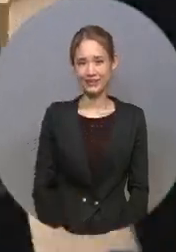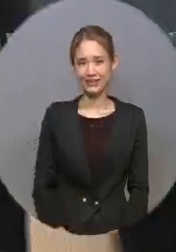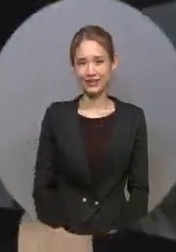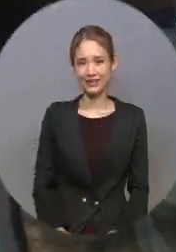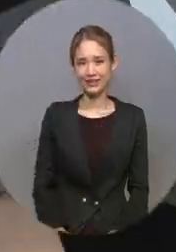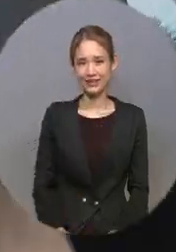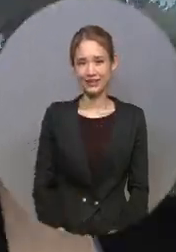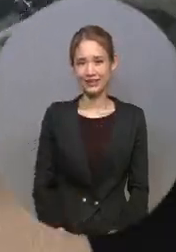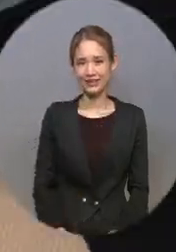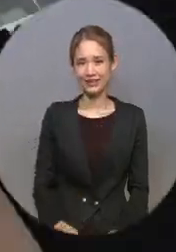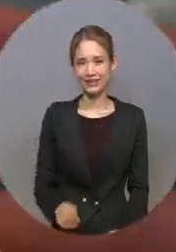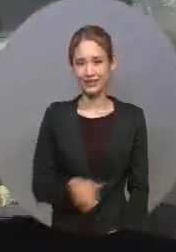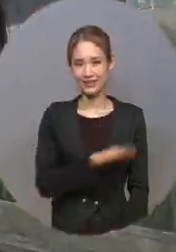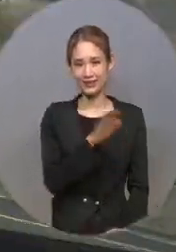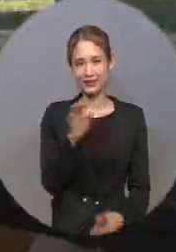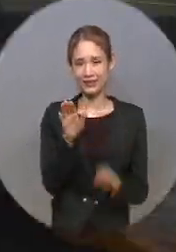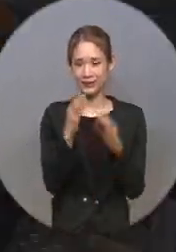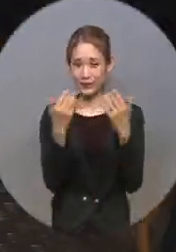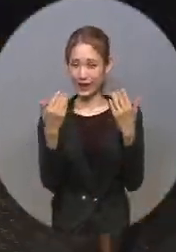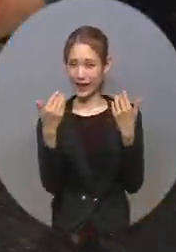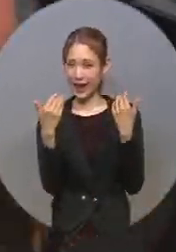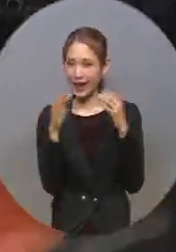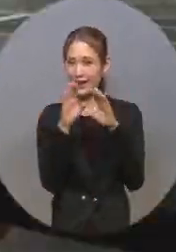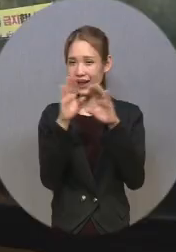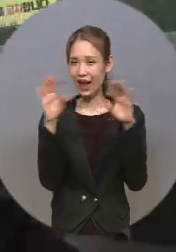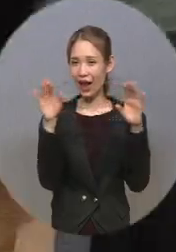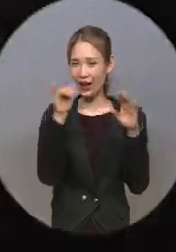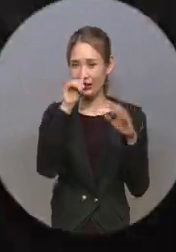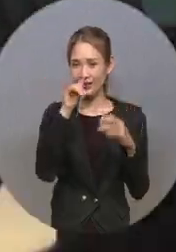겨드랑이 우리 향해 열려있어.